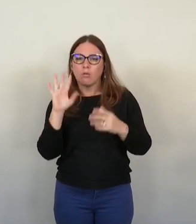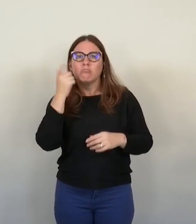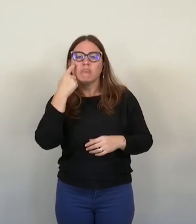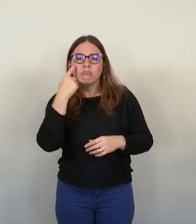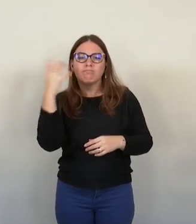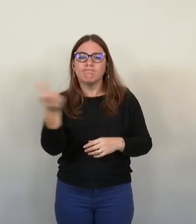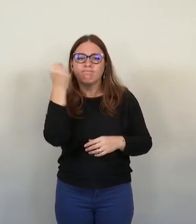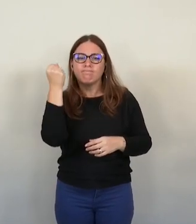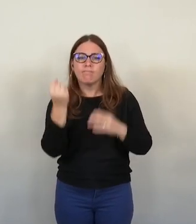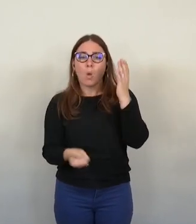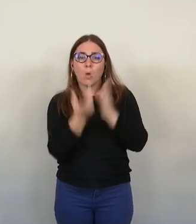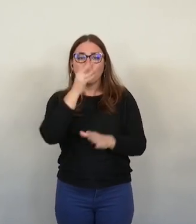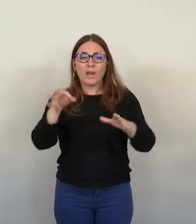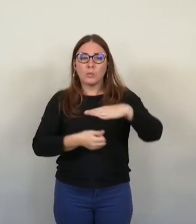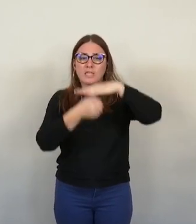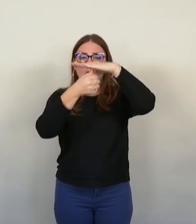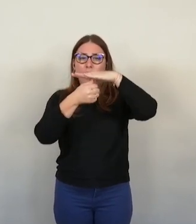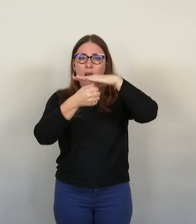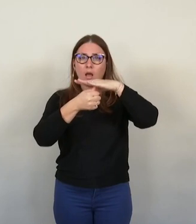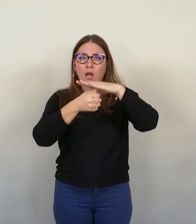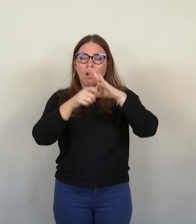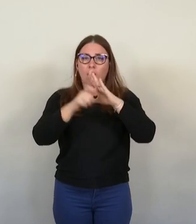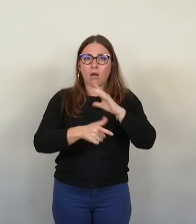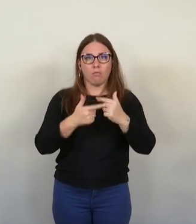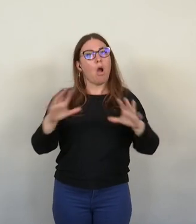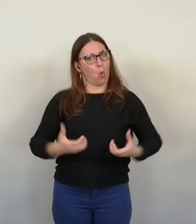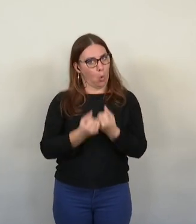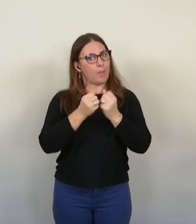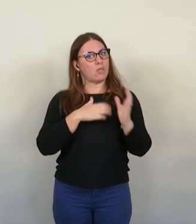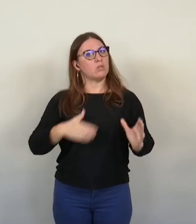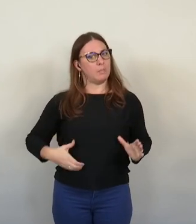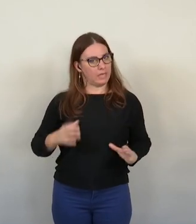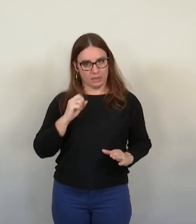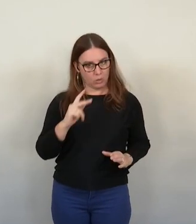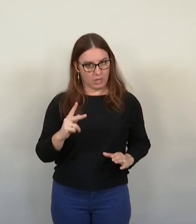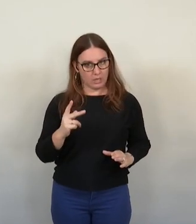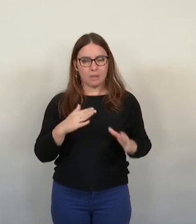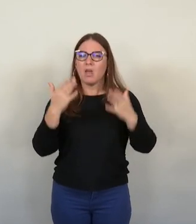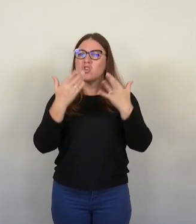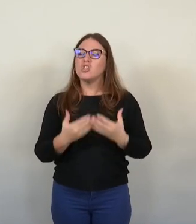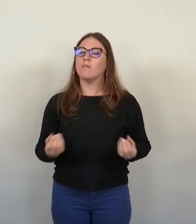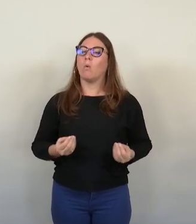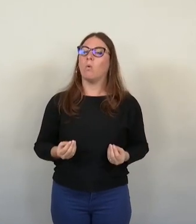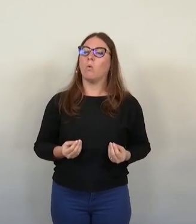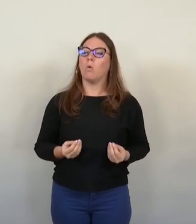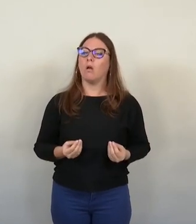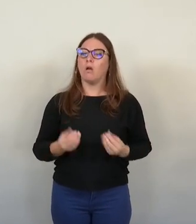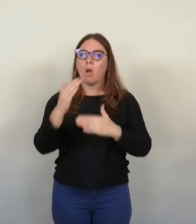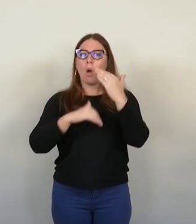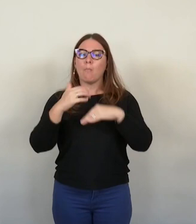volée d'une nouvelle cuisine centrale là on est bien dans les compétences de Grenoble mais c'est pas chiffré c'est pas dans le plan